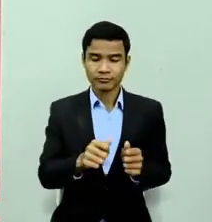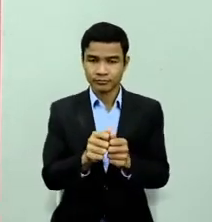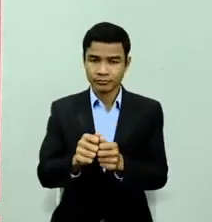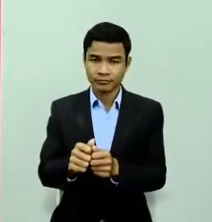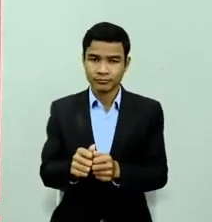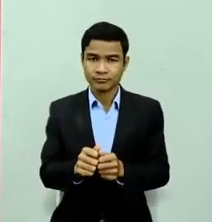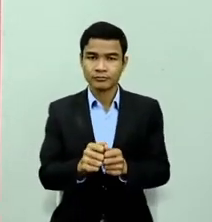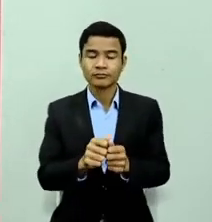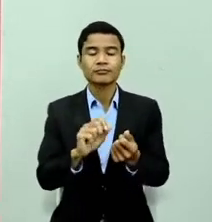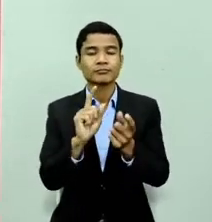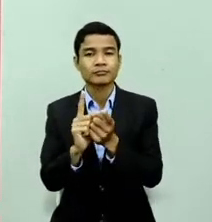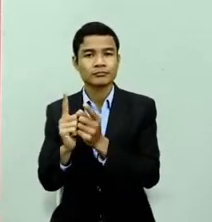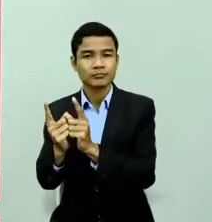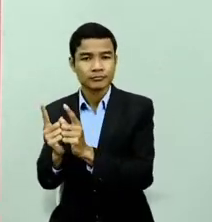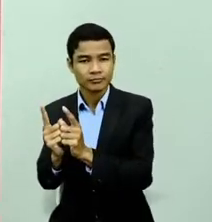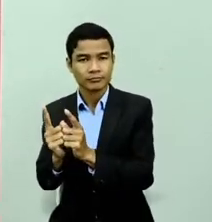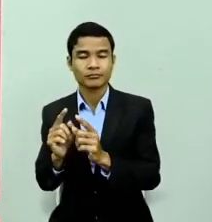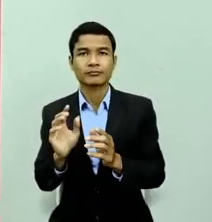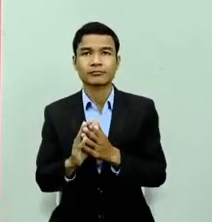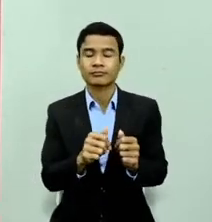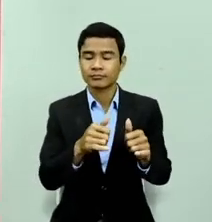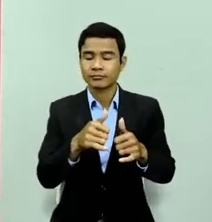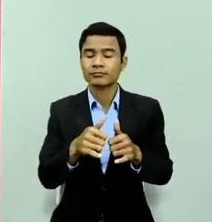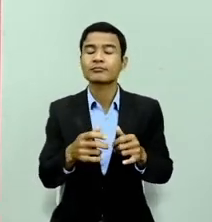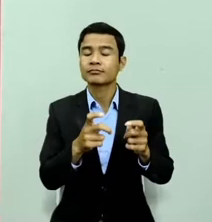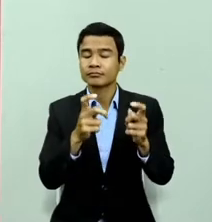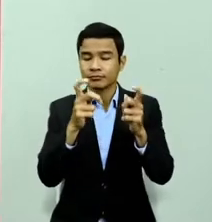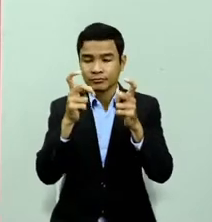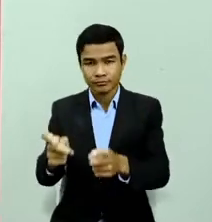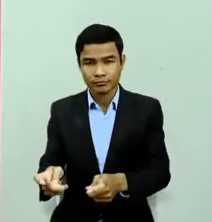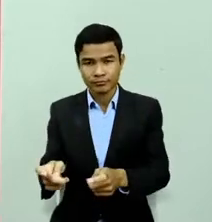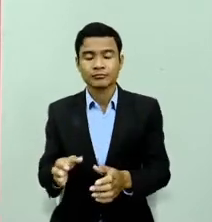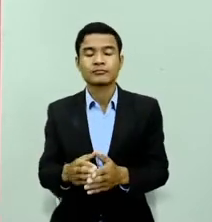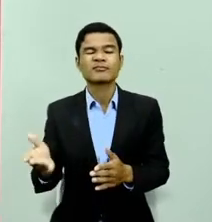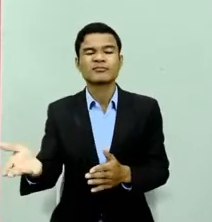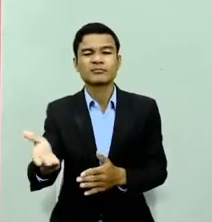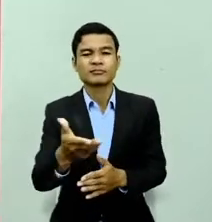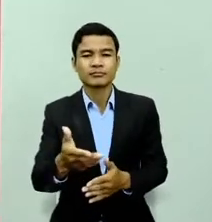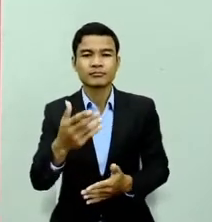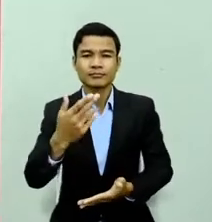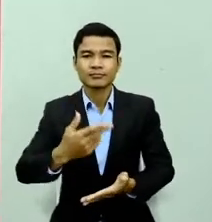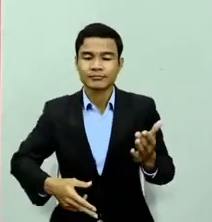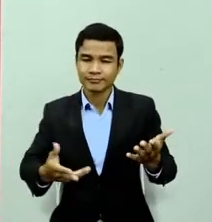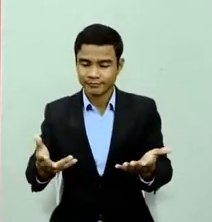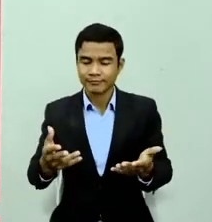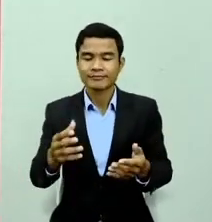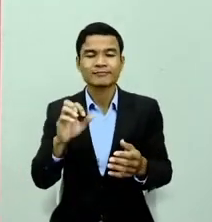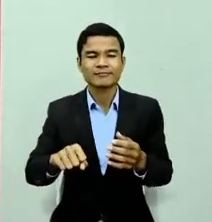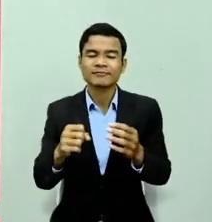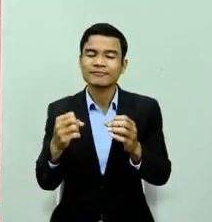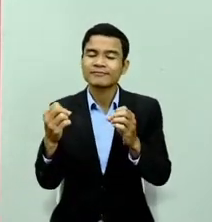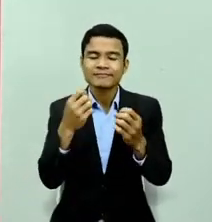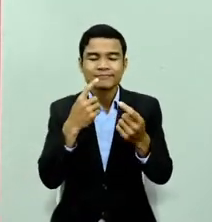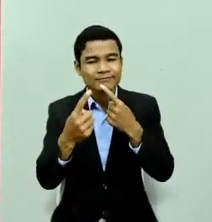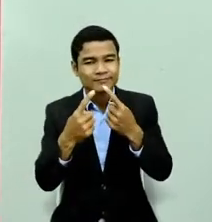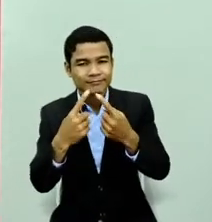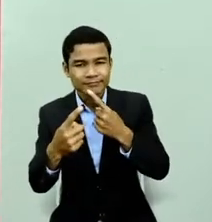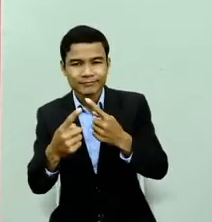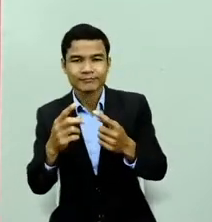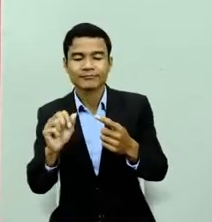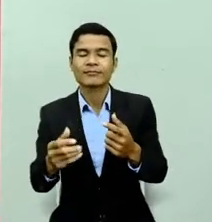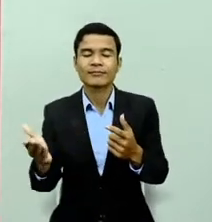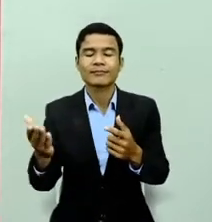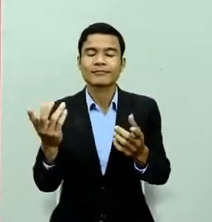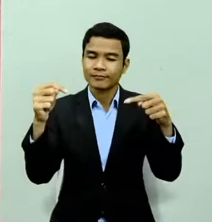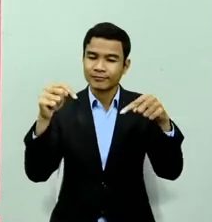chúm khnì miễn ấy tiết con chà ban ấy con chà ban mình chết mà tệ dụ bò chà hai con